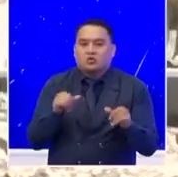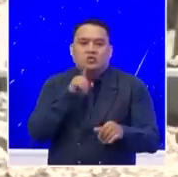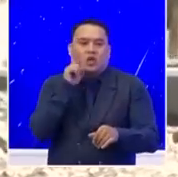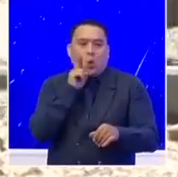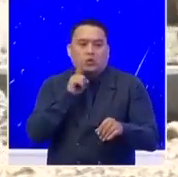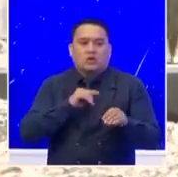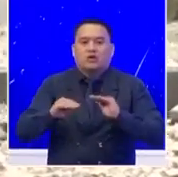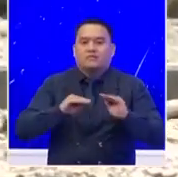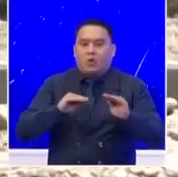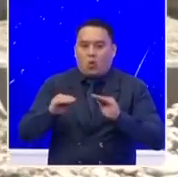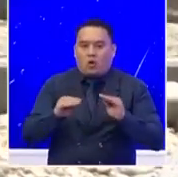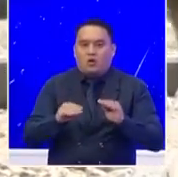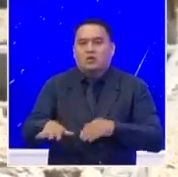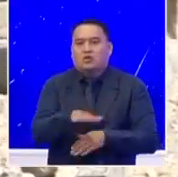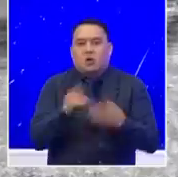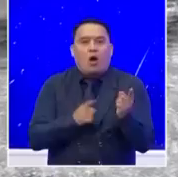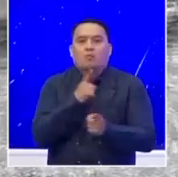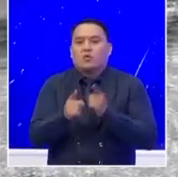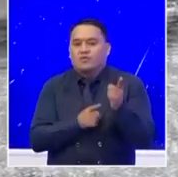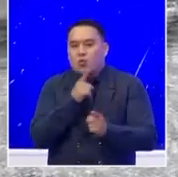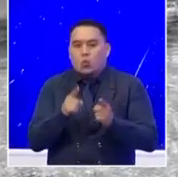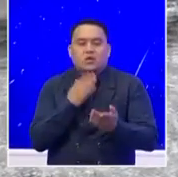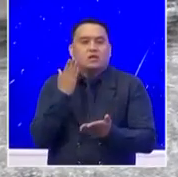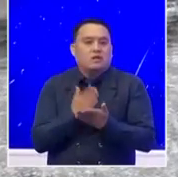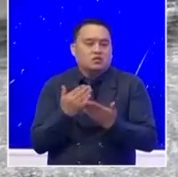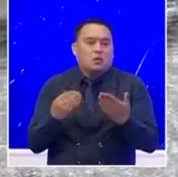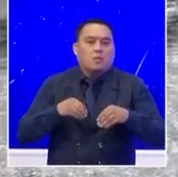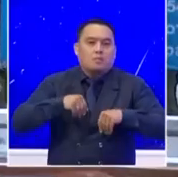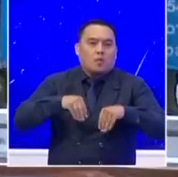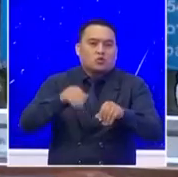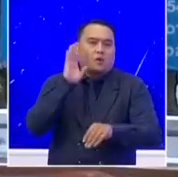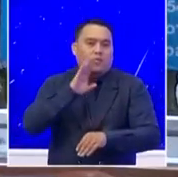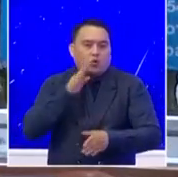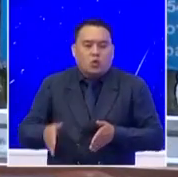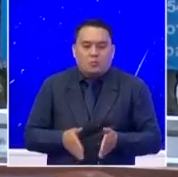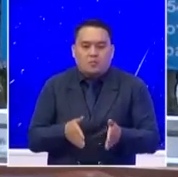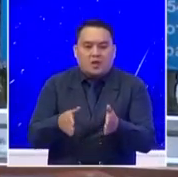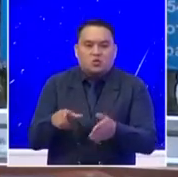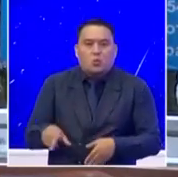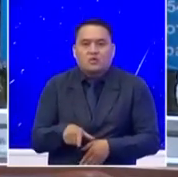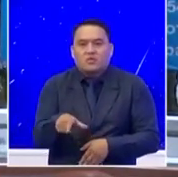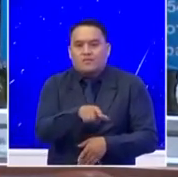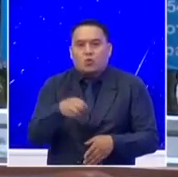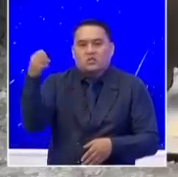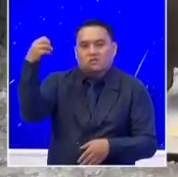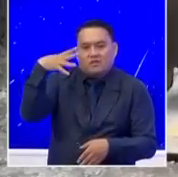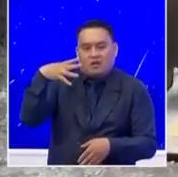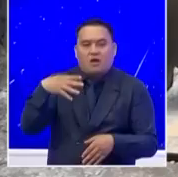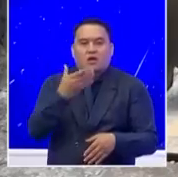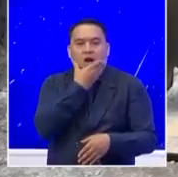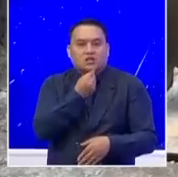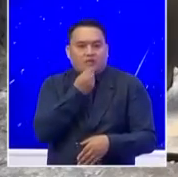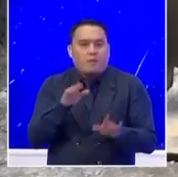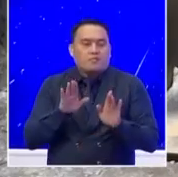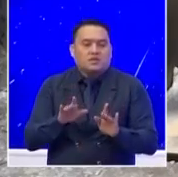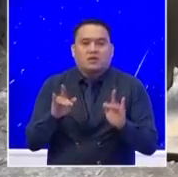зеленых насаждений. На обновленной территории зоны отдыха предусмотрены поливочная система, пешеходные дорожки, скамейки, торшерные светильники,